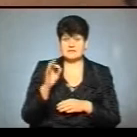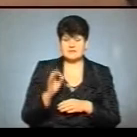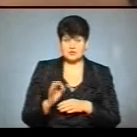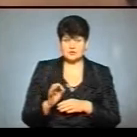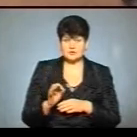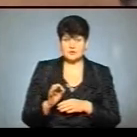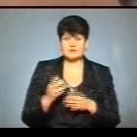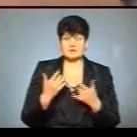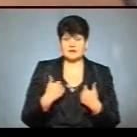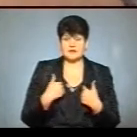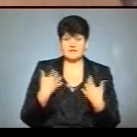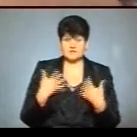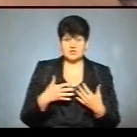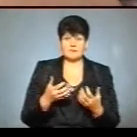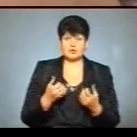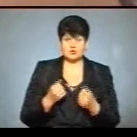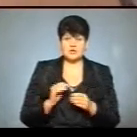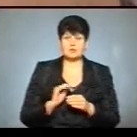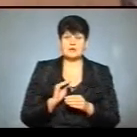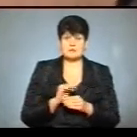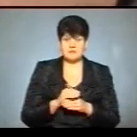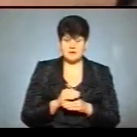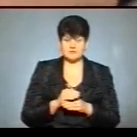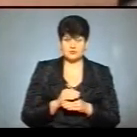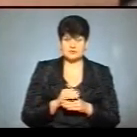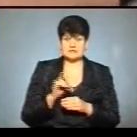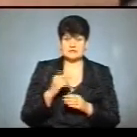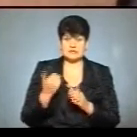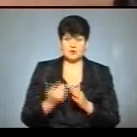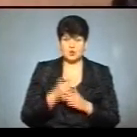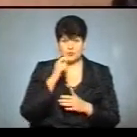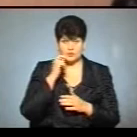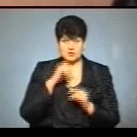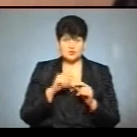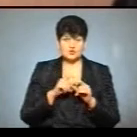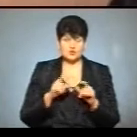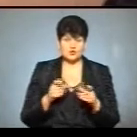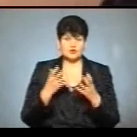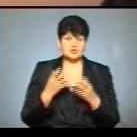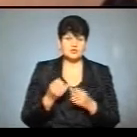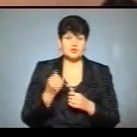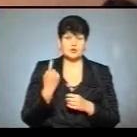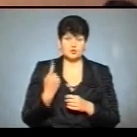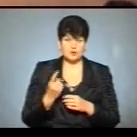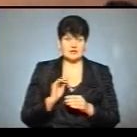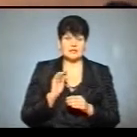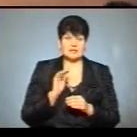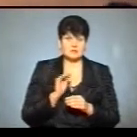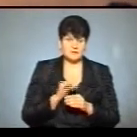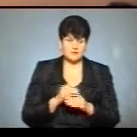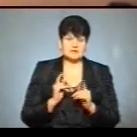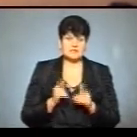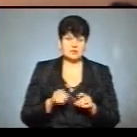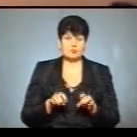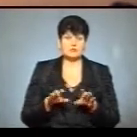30%, а оскільки я вже получаю надбавку за нову українську школу, то ще одної надбавки згідно